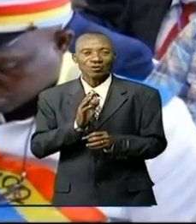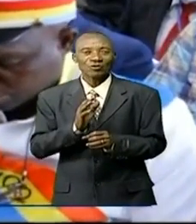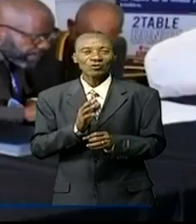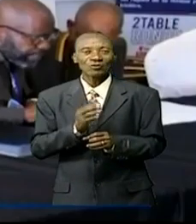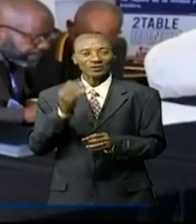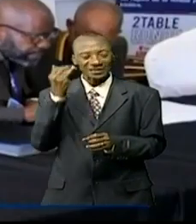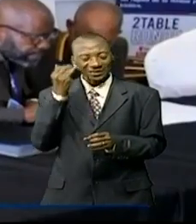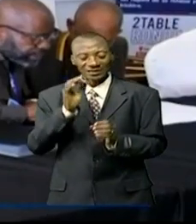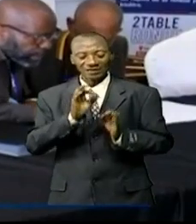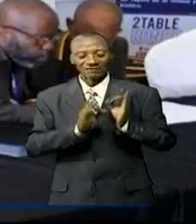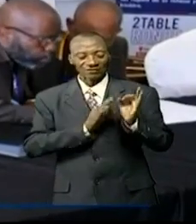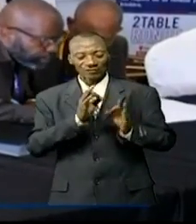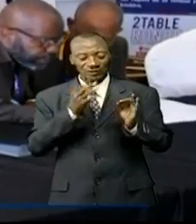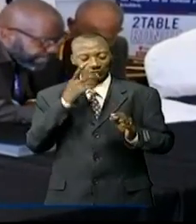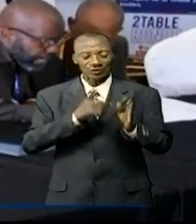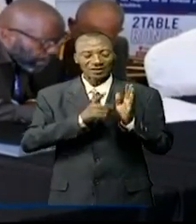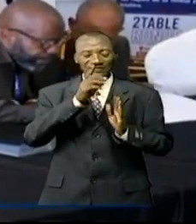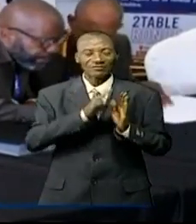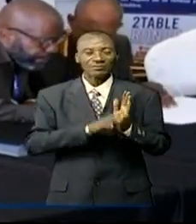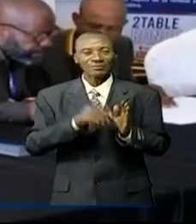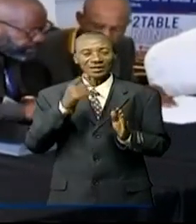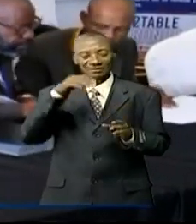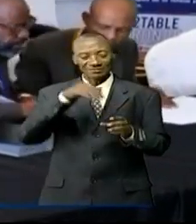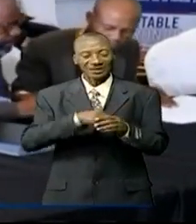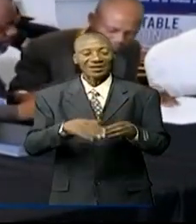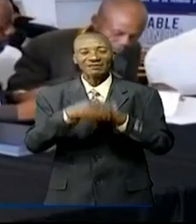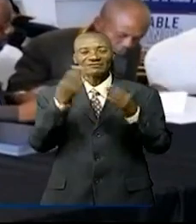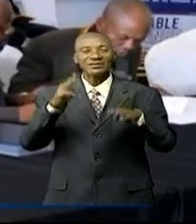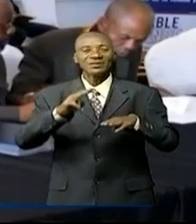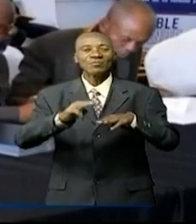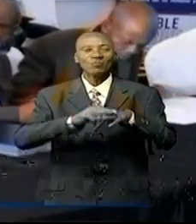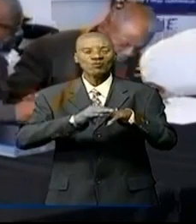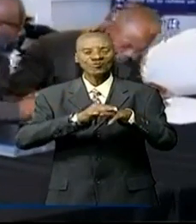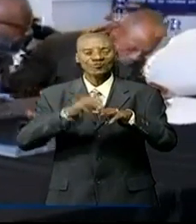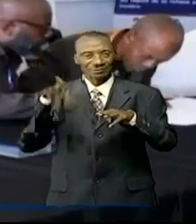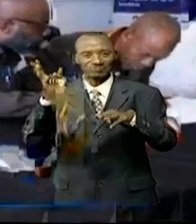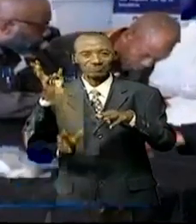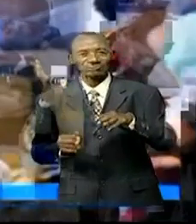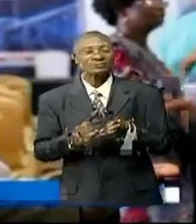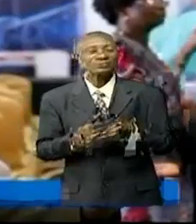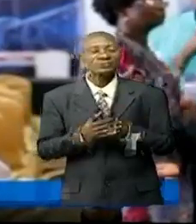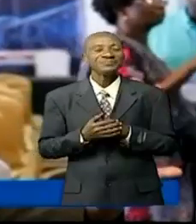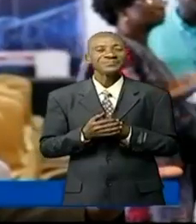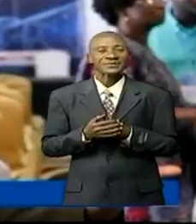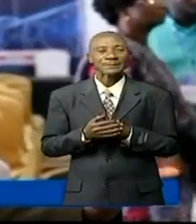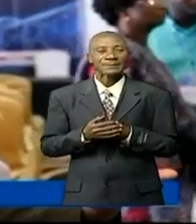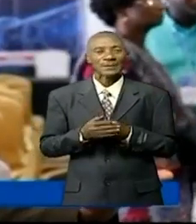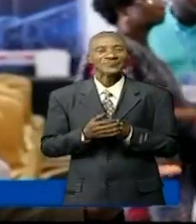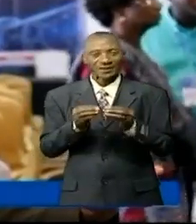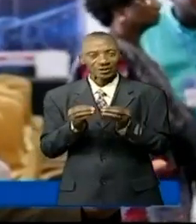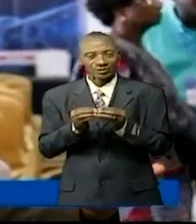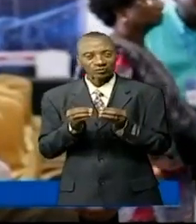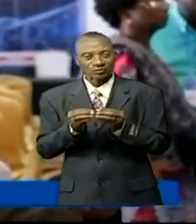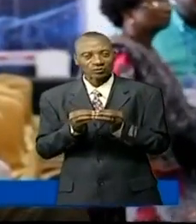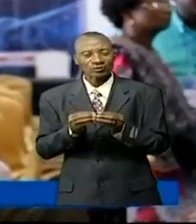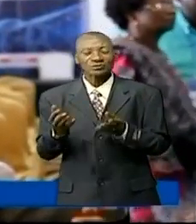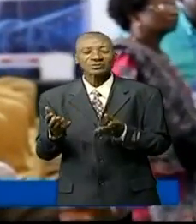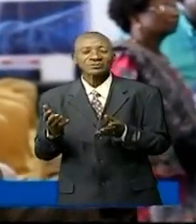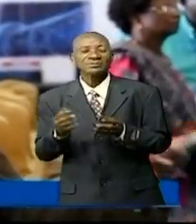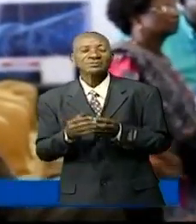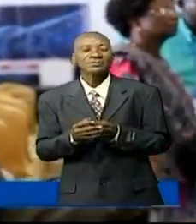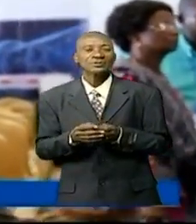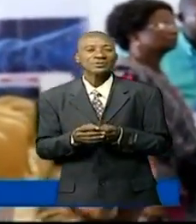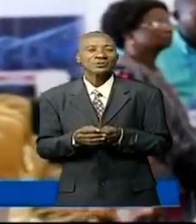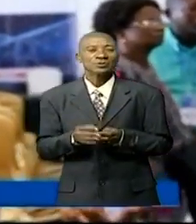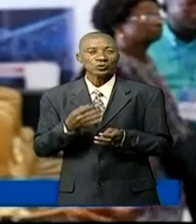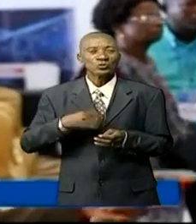Moanda. Il est appuyé par la jeunesse locale. Et j'étais aussi signataire de table ronde de 2010. Ça ne nous a pas apporté gain